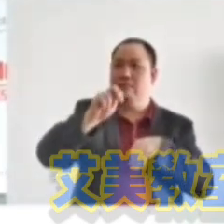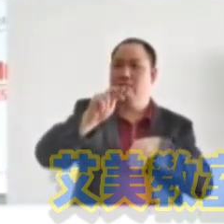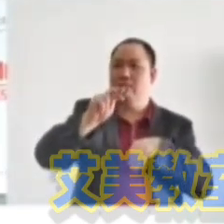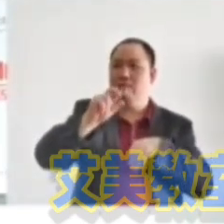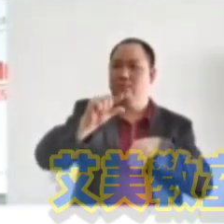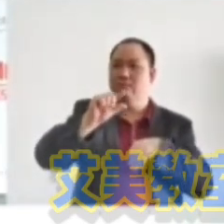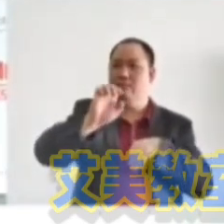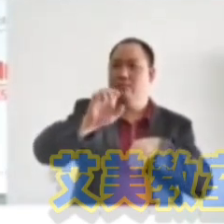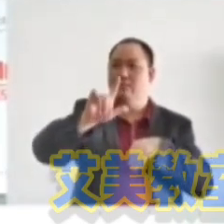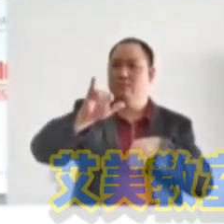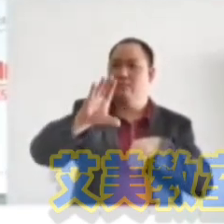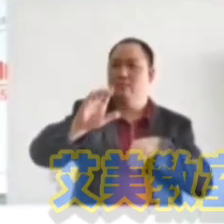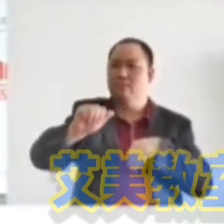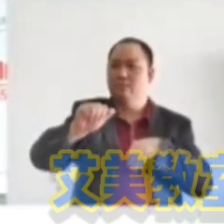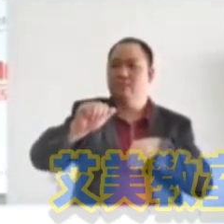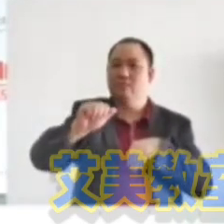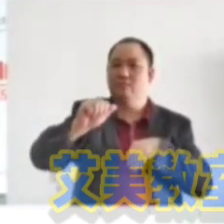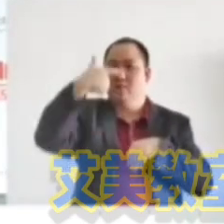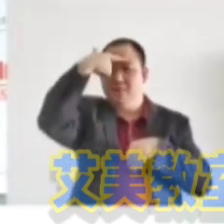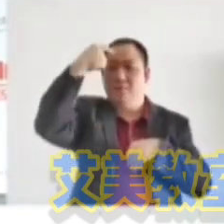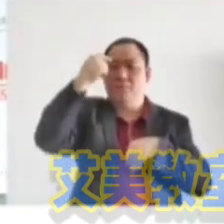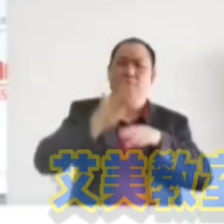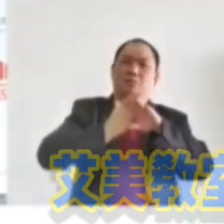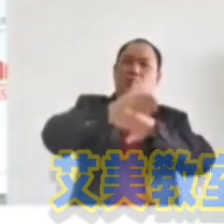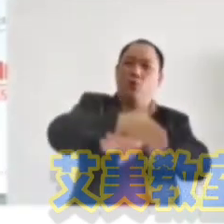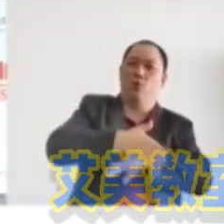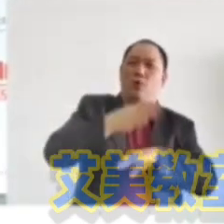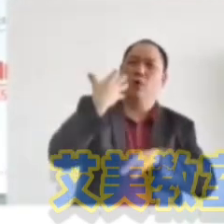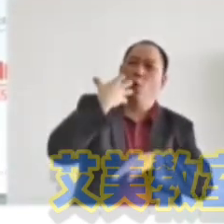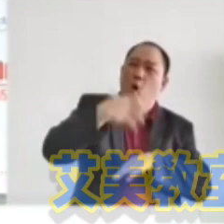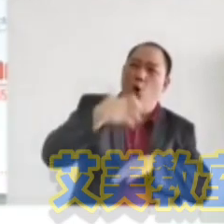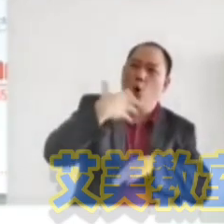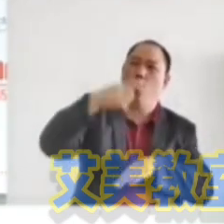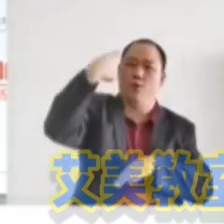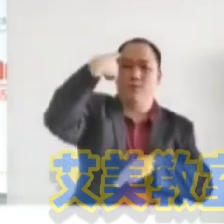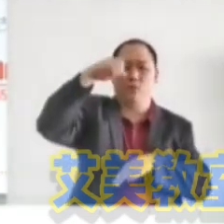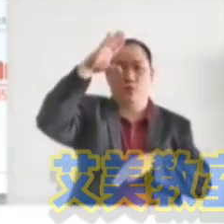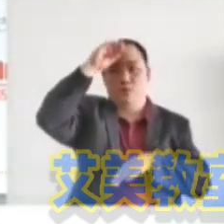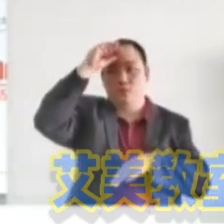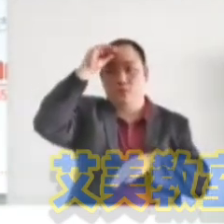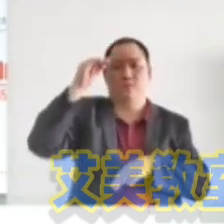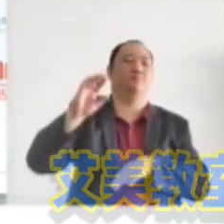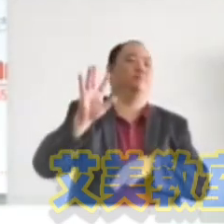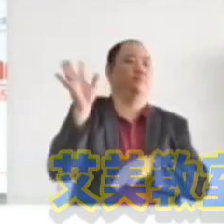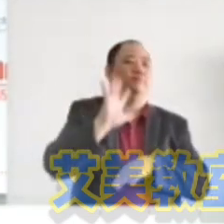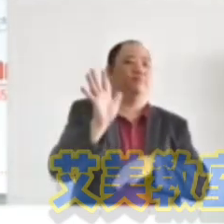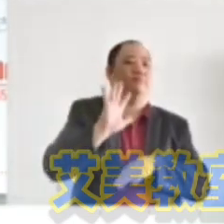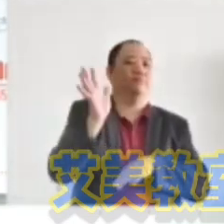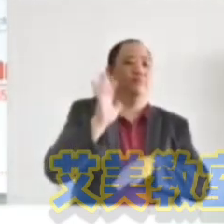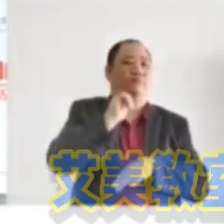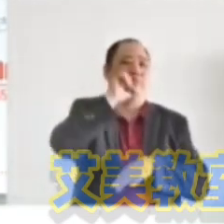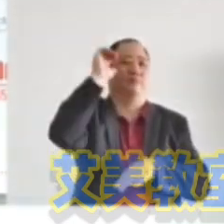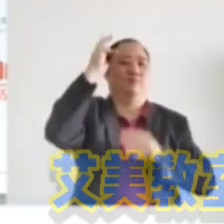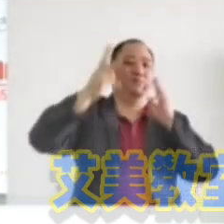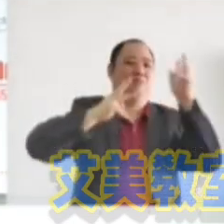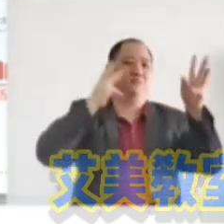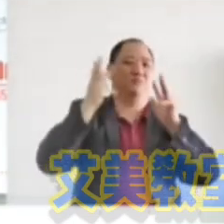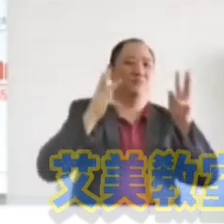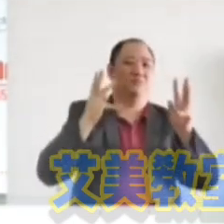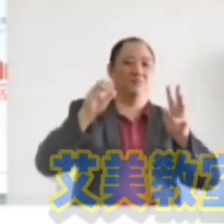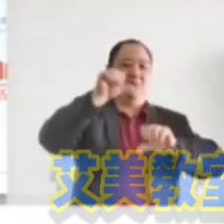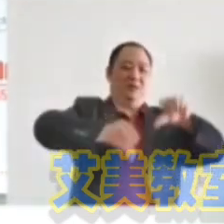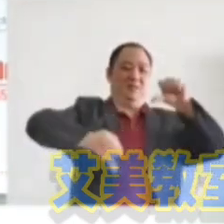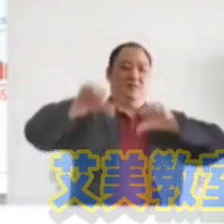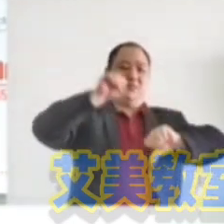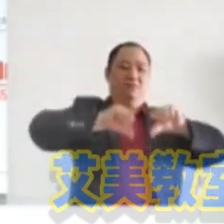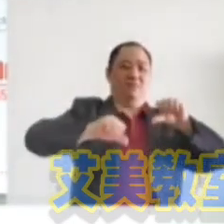经不是你在外面买到的当归，这个当归是经过了高纯度萃取技术才放